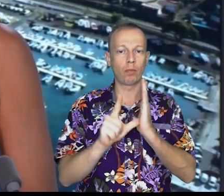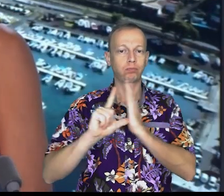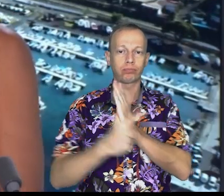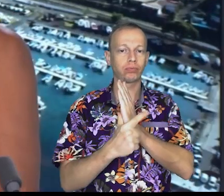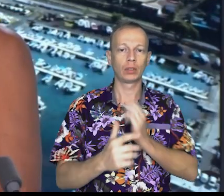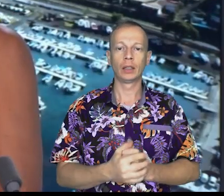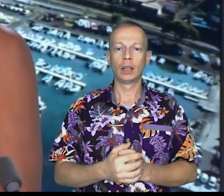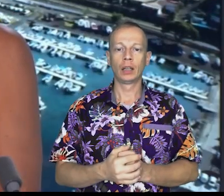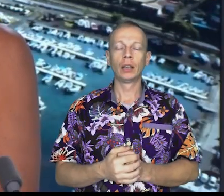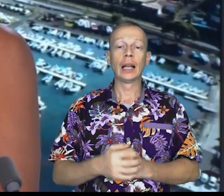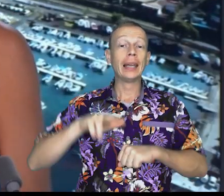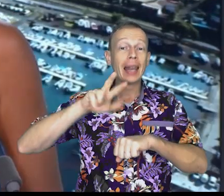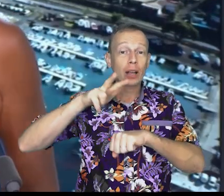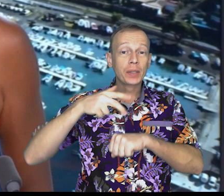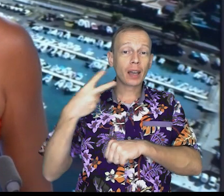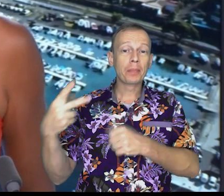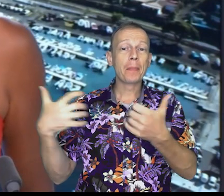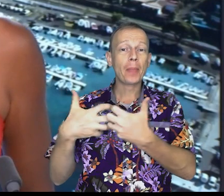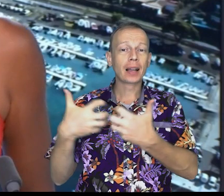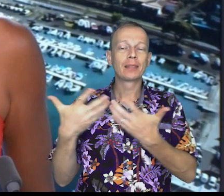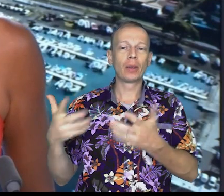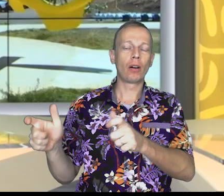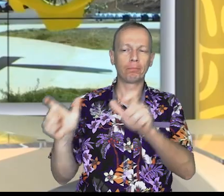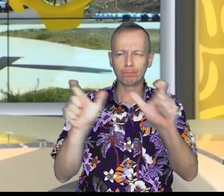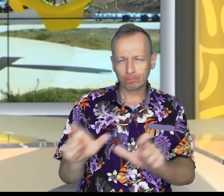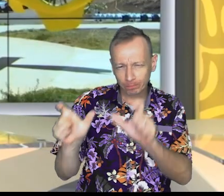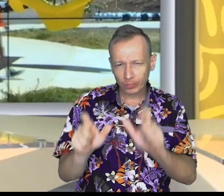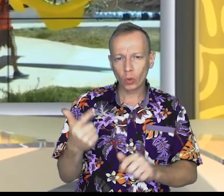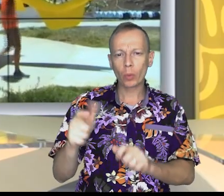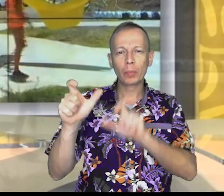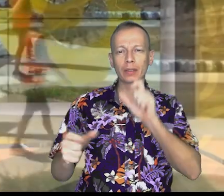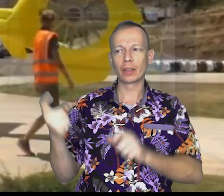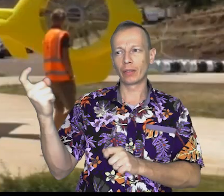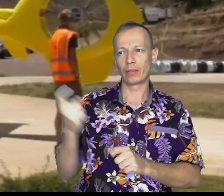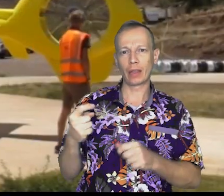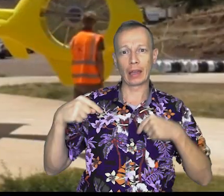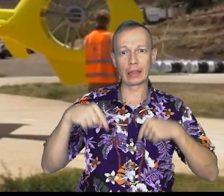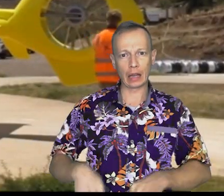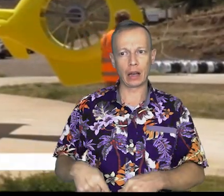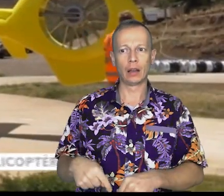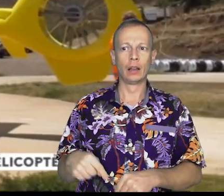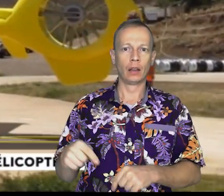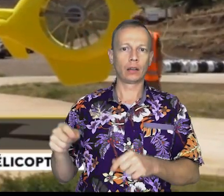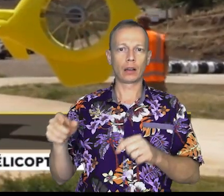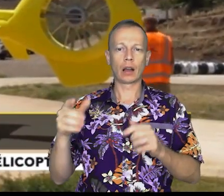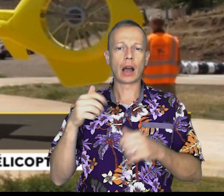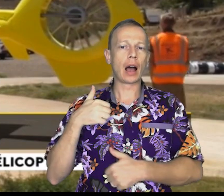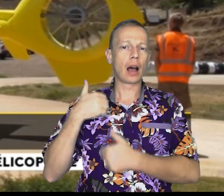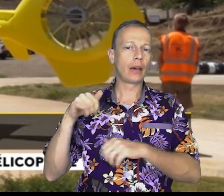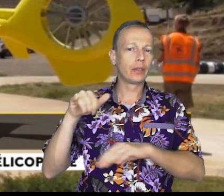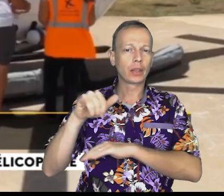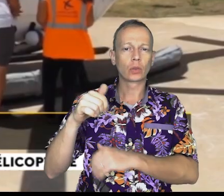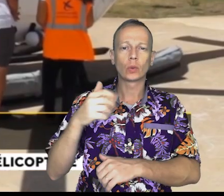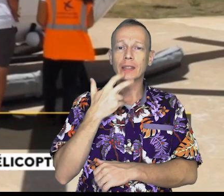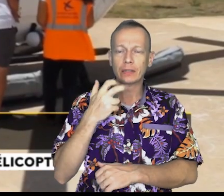Marquises passe son inspection. Deux intervenants de l'aviation civile de l'État sont aux Marquises. Objectif constaté, comment sont